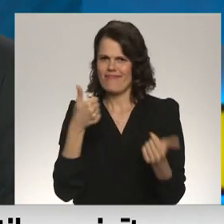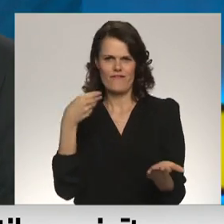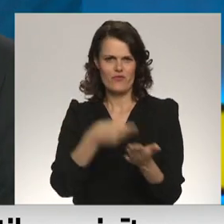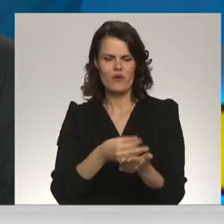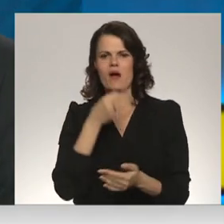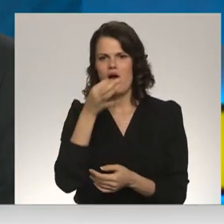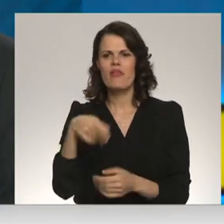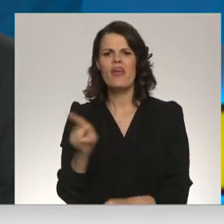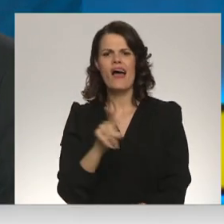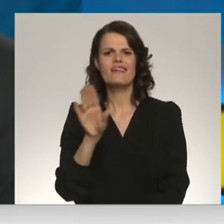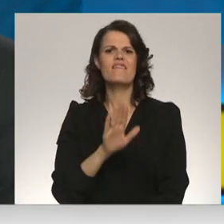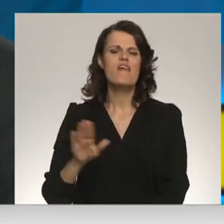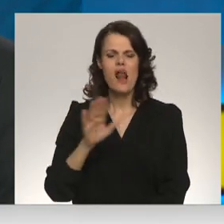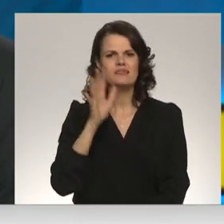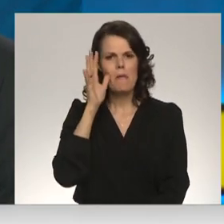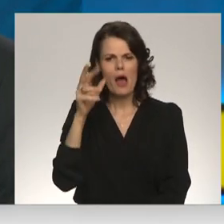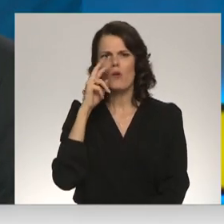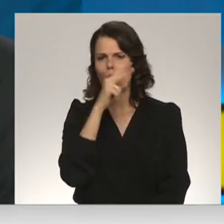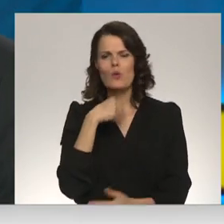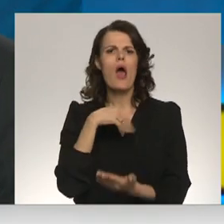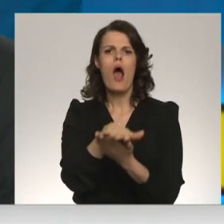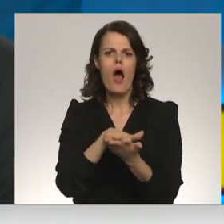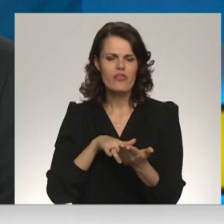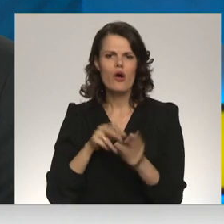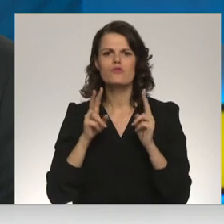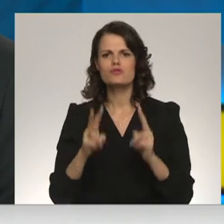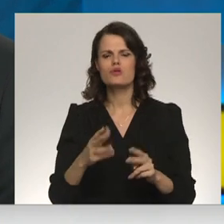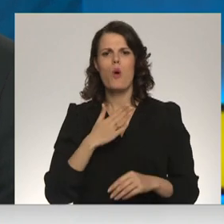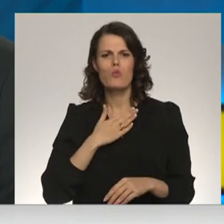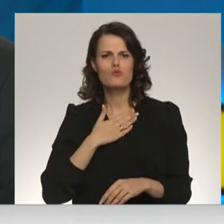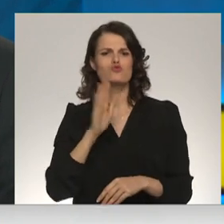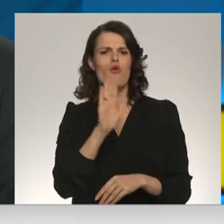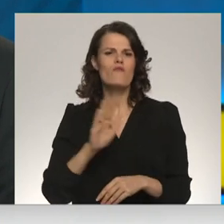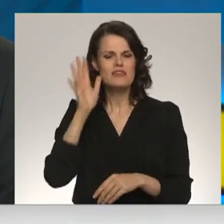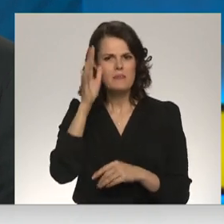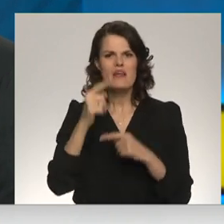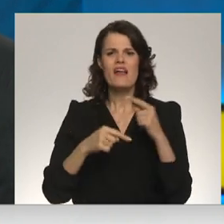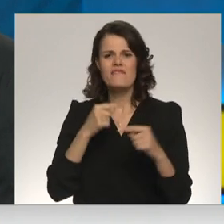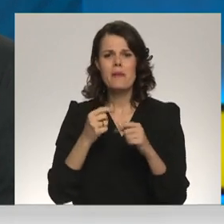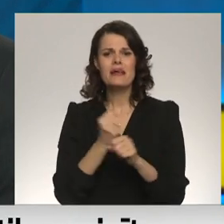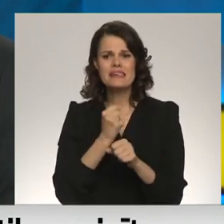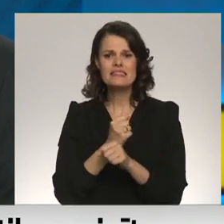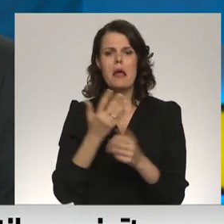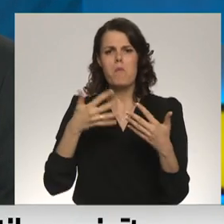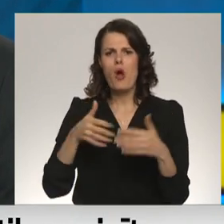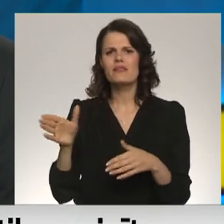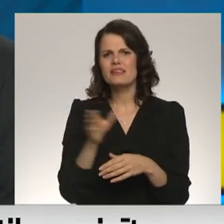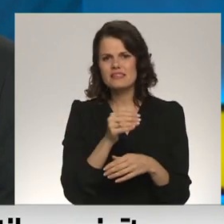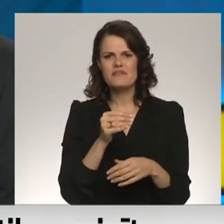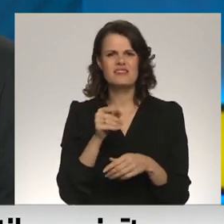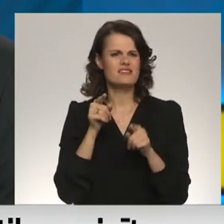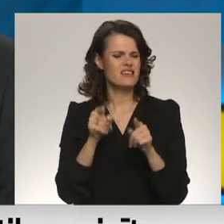valsts pārvaldes kļūda. Es atvainojos par to, ka mūsu valsts pārvalde nevienmēr viss ir izdarījis pareizi politiski. Šis galīgi